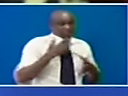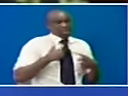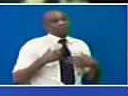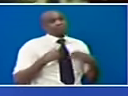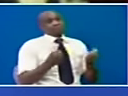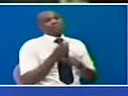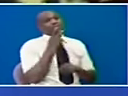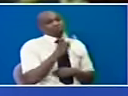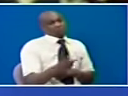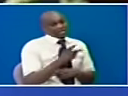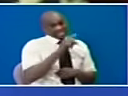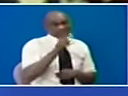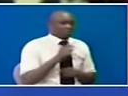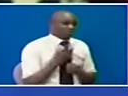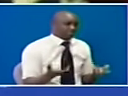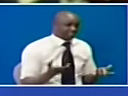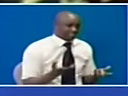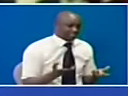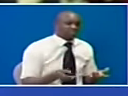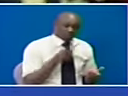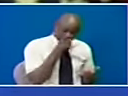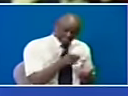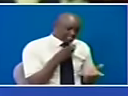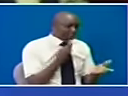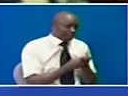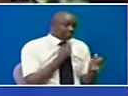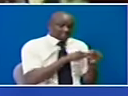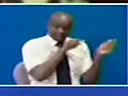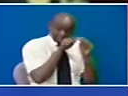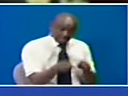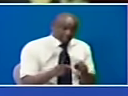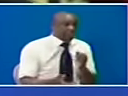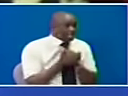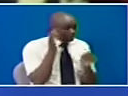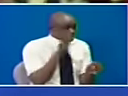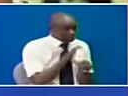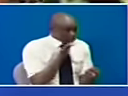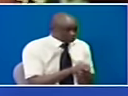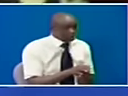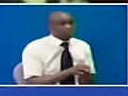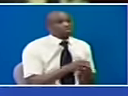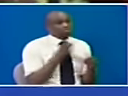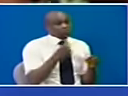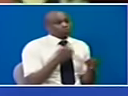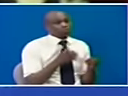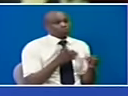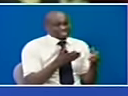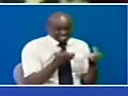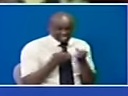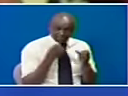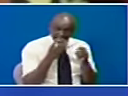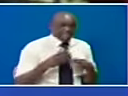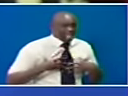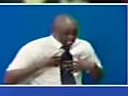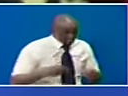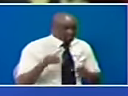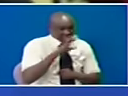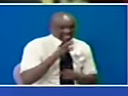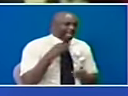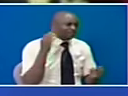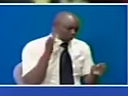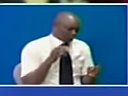milioni 200-300 peke yake. Kwa hivyo hizi ni pesa ambazo zikija zitasaidia sana kwa sababu mahitaji ya afya ni mengi sana.